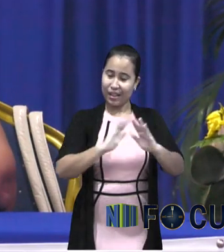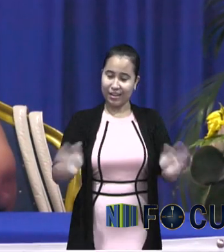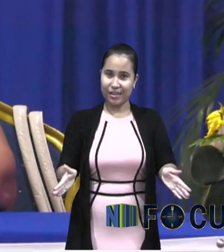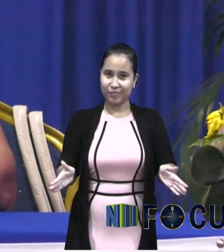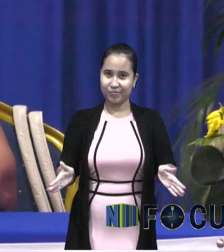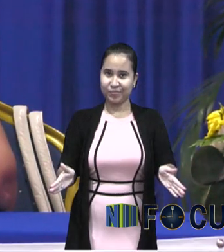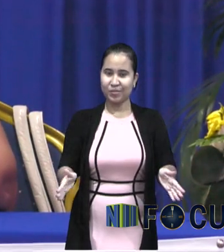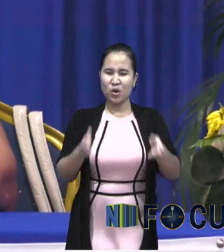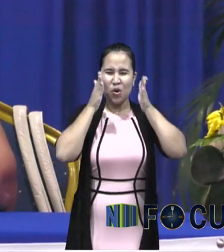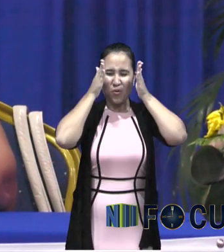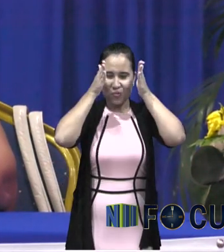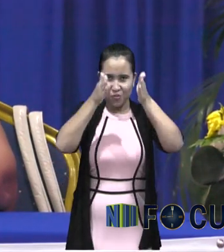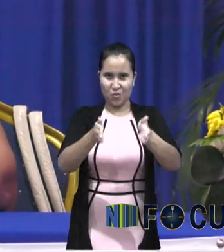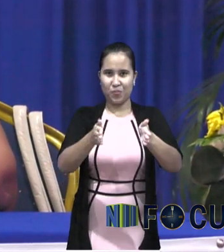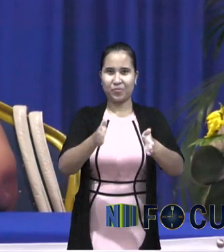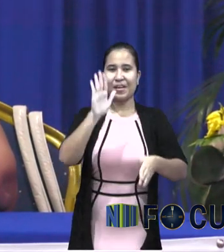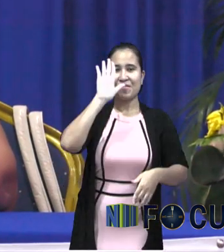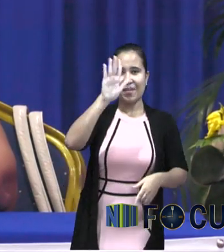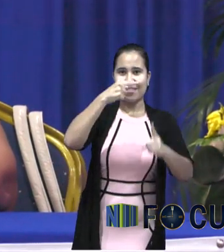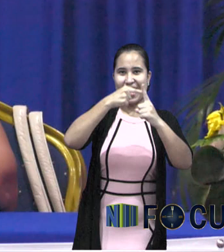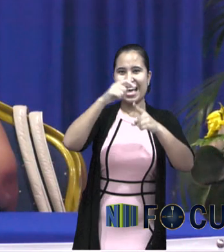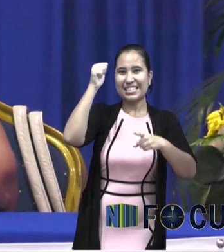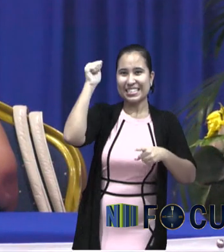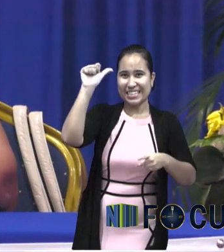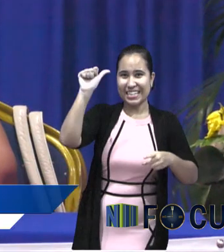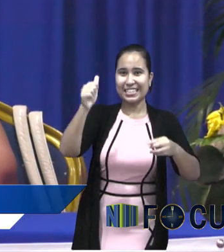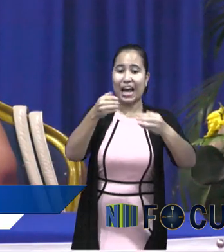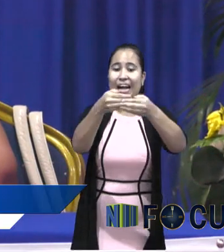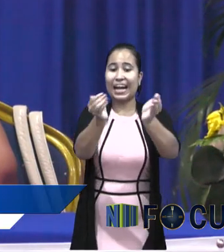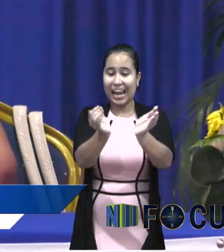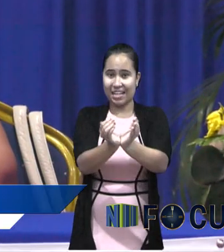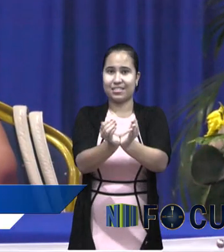Nogmaals, we focussen op de vijfde en de zesde klas, groep 7-8.